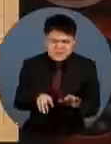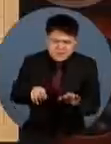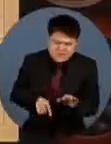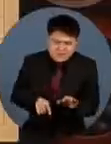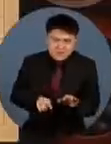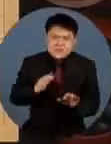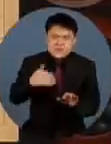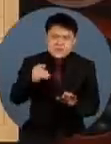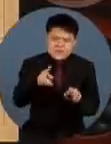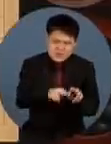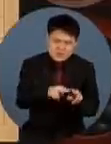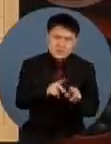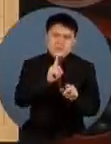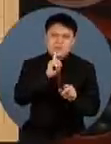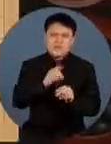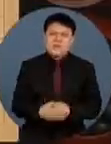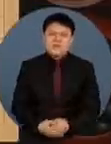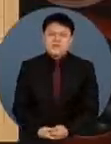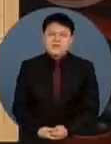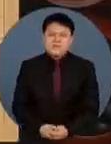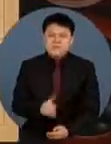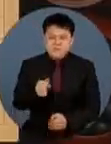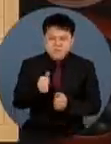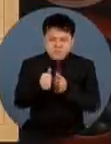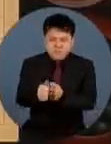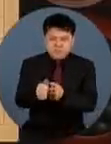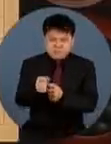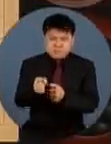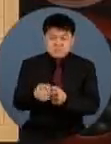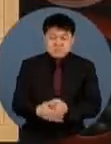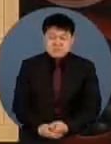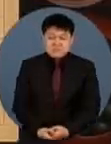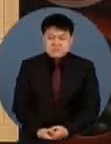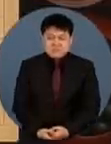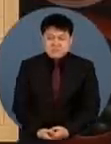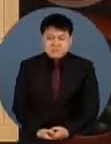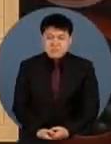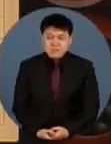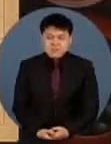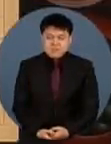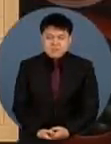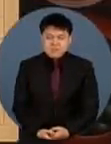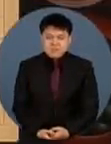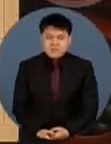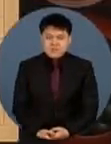물러나서 붙였죠. 자, 저때 다가서는 수가 행마법입니다. 네.